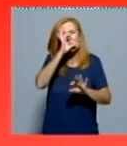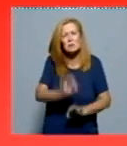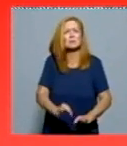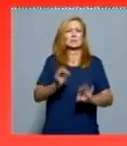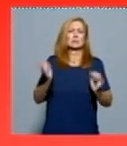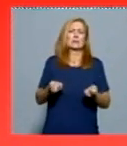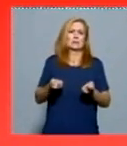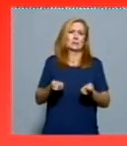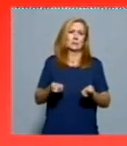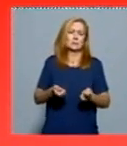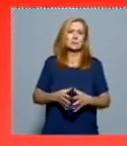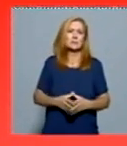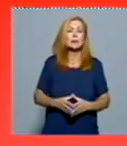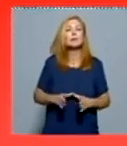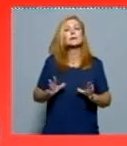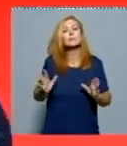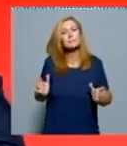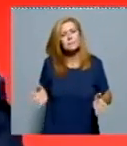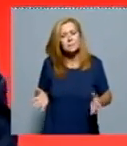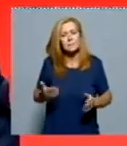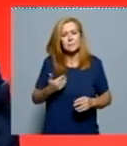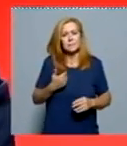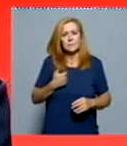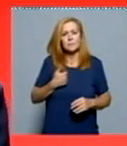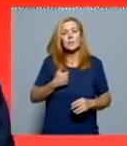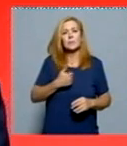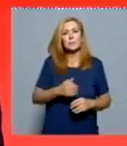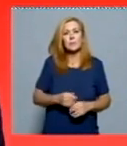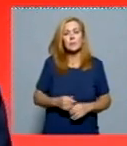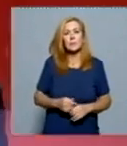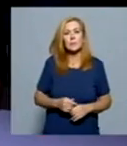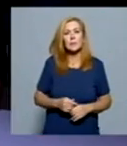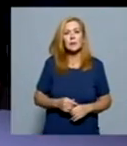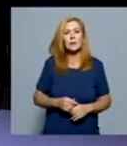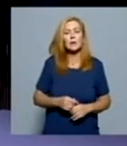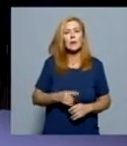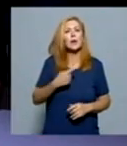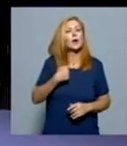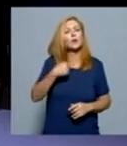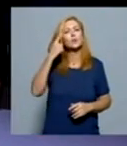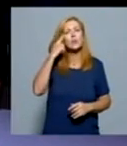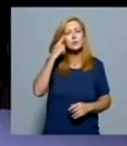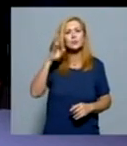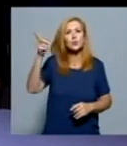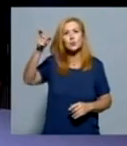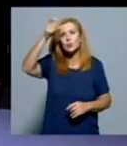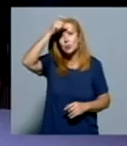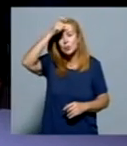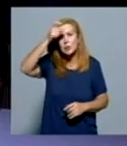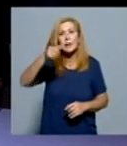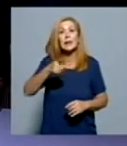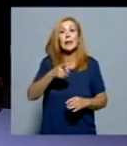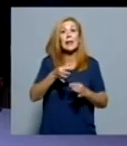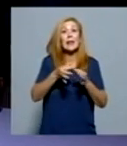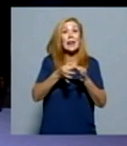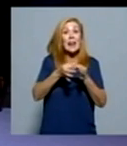Αλλά έχω την πεποίθηση ότι η Τουρκία δεν επιδιώκει τη λύση